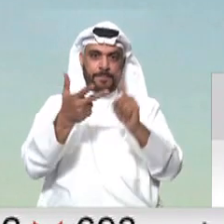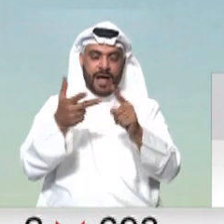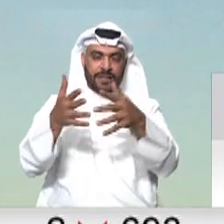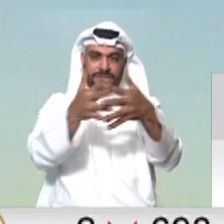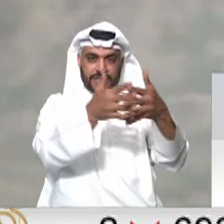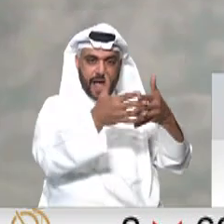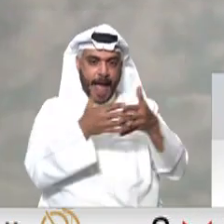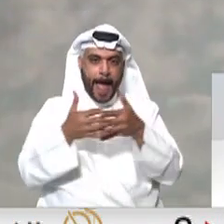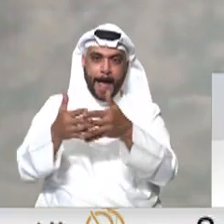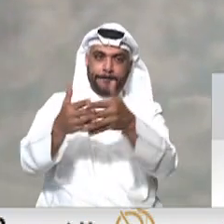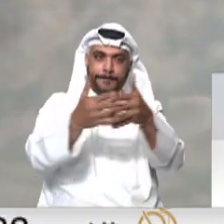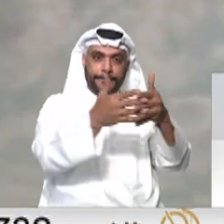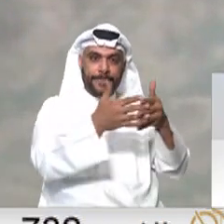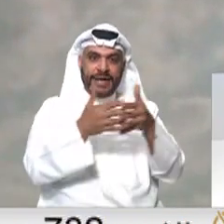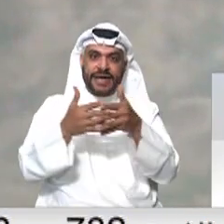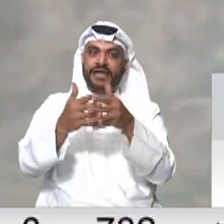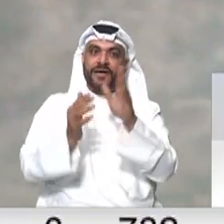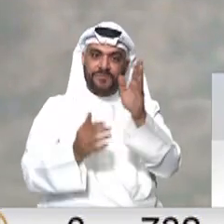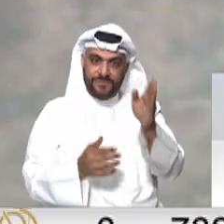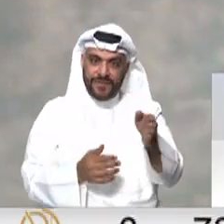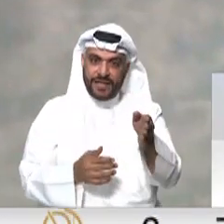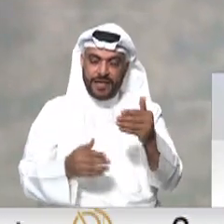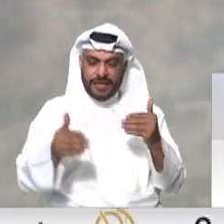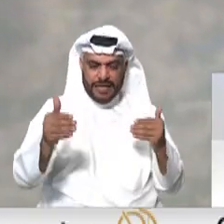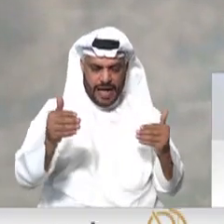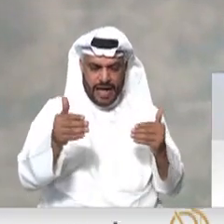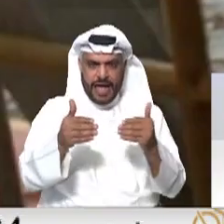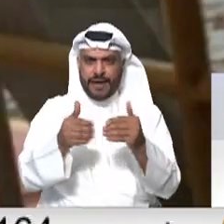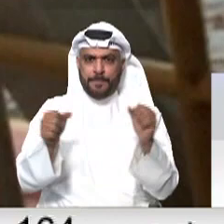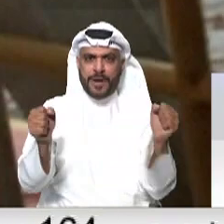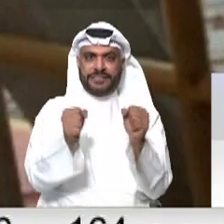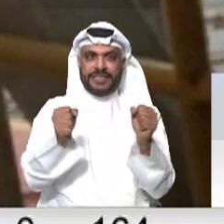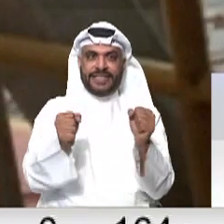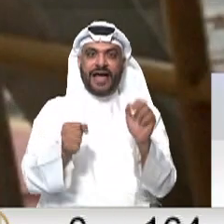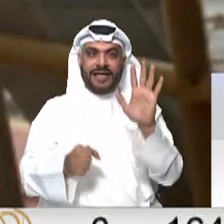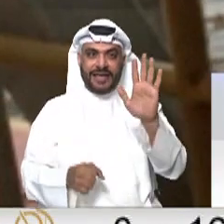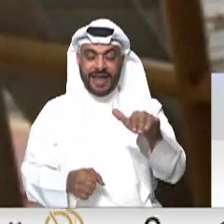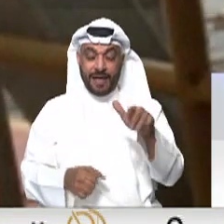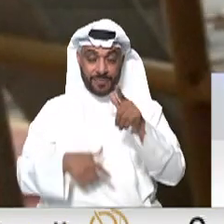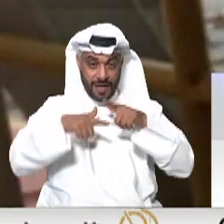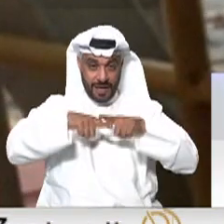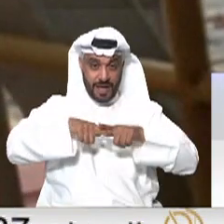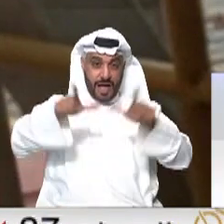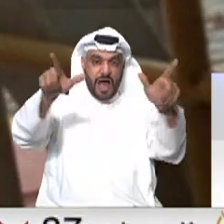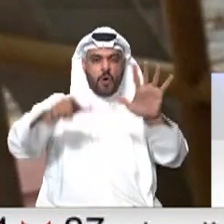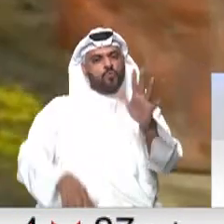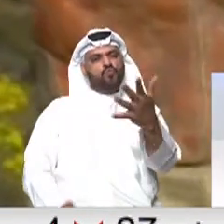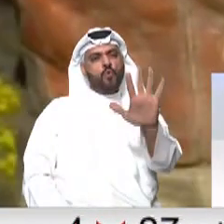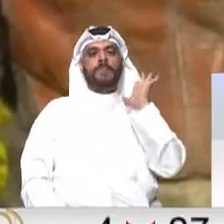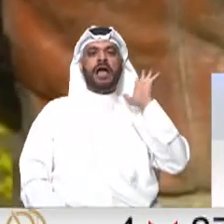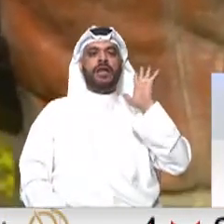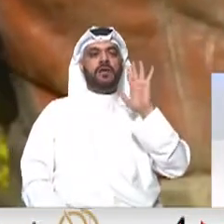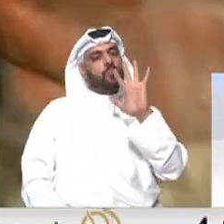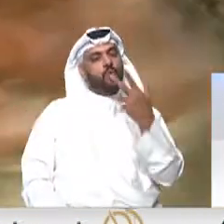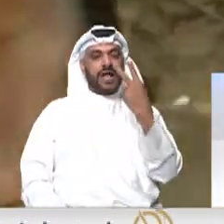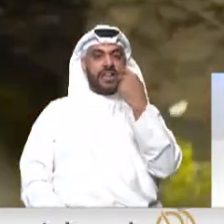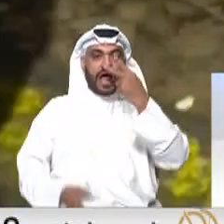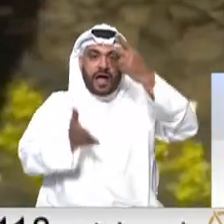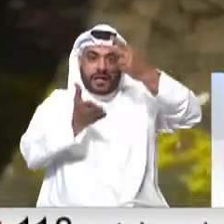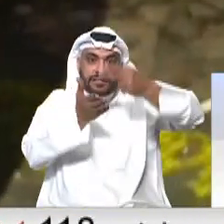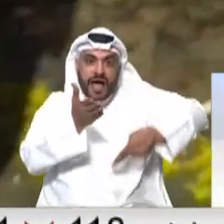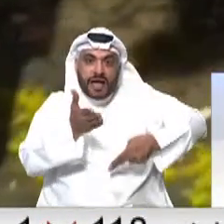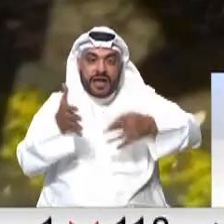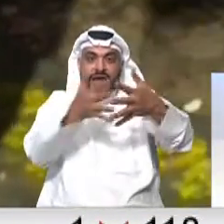تراجع المعروض العالمي مع اقتراب فصل الشتاء هذا وقد اشارت توقعات تقرير معهد البترول